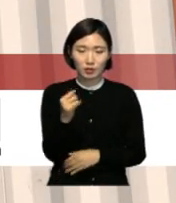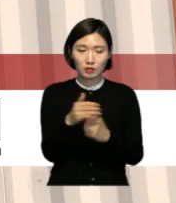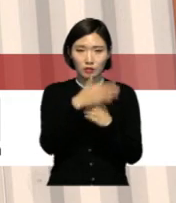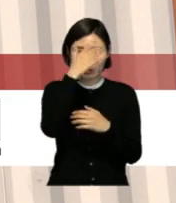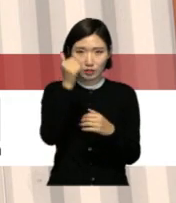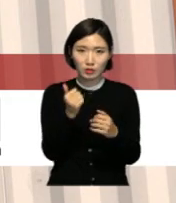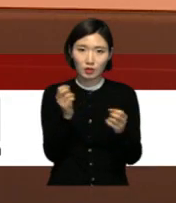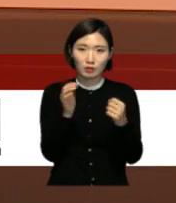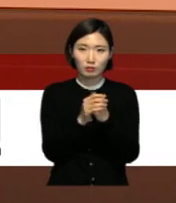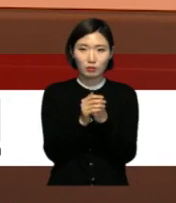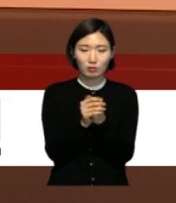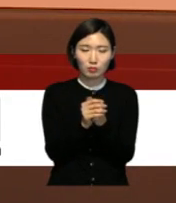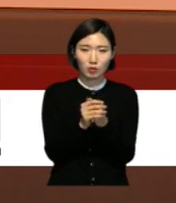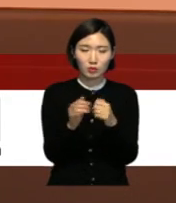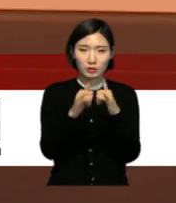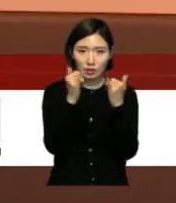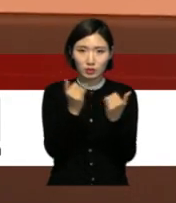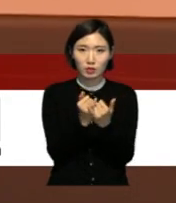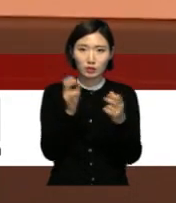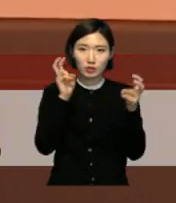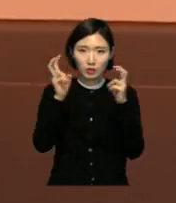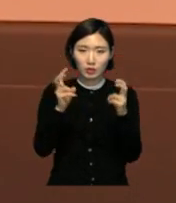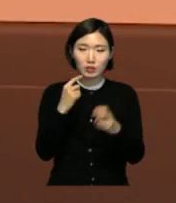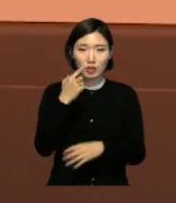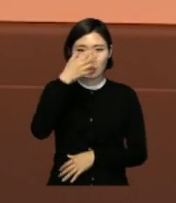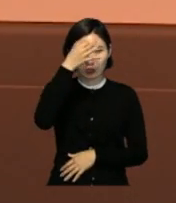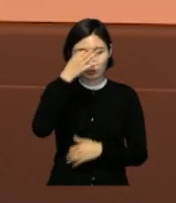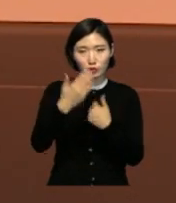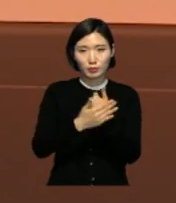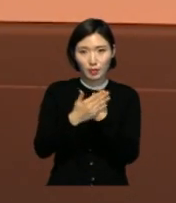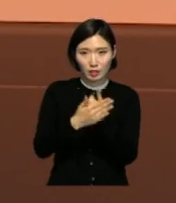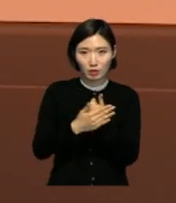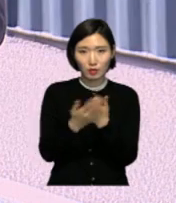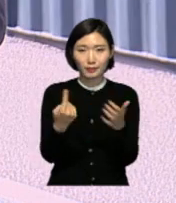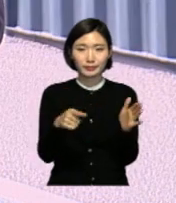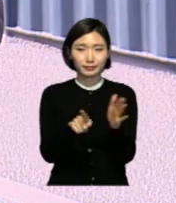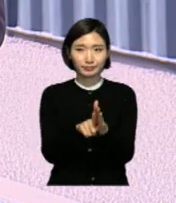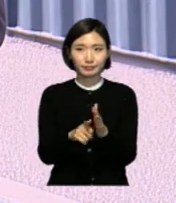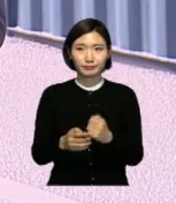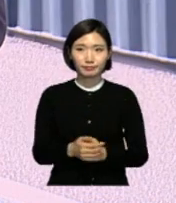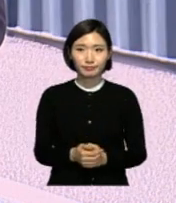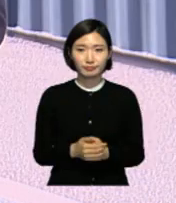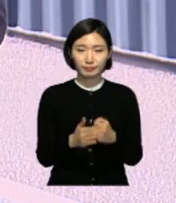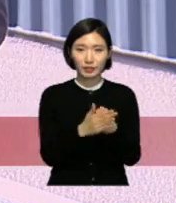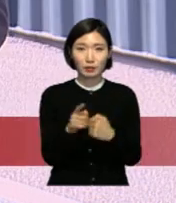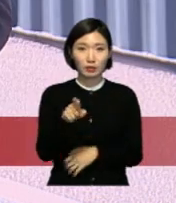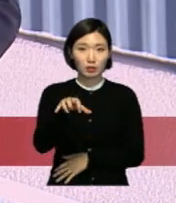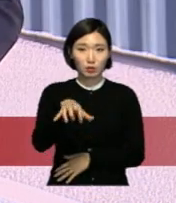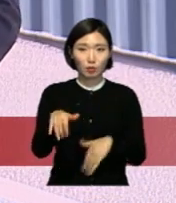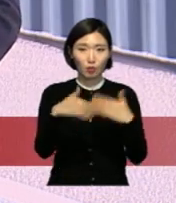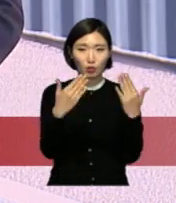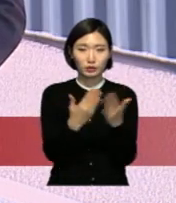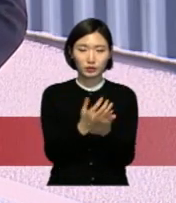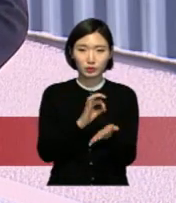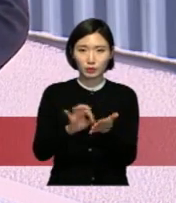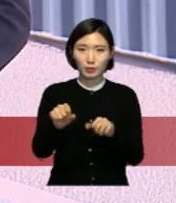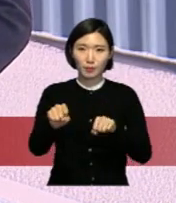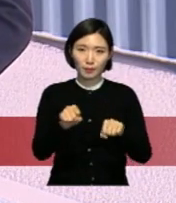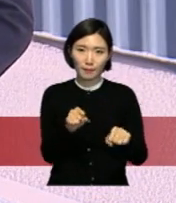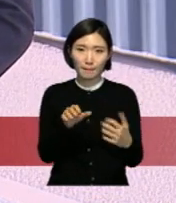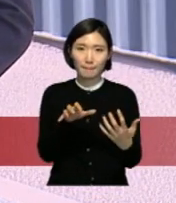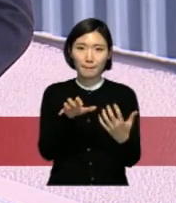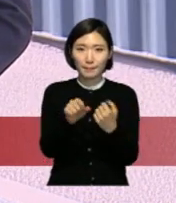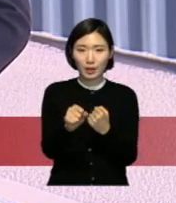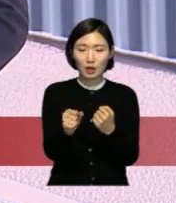사업가와 사회적 기업, 그리고 예술가들을 배려하기 위함입니다. 그래서 이곳에서의 모든 소비활동은